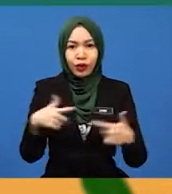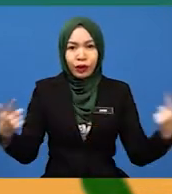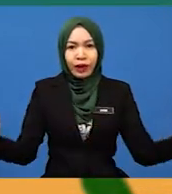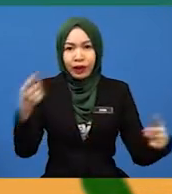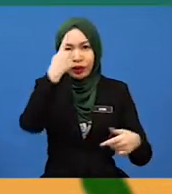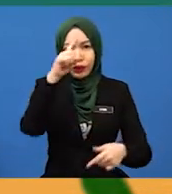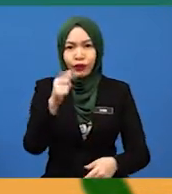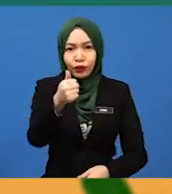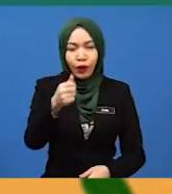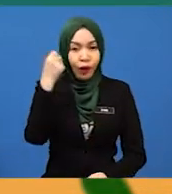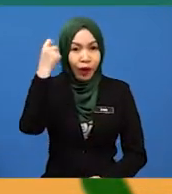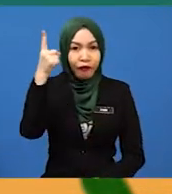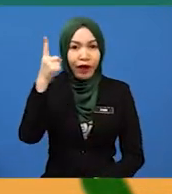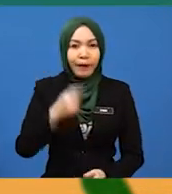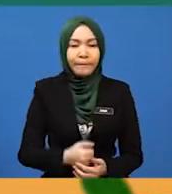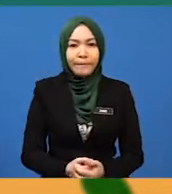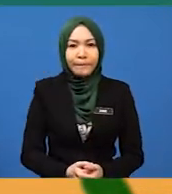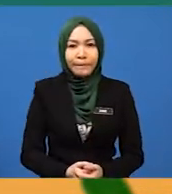lebih memahami kata seru.